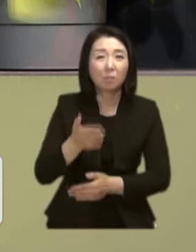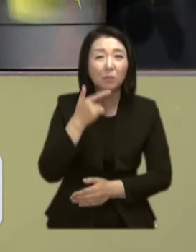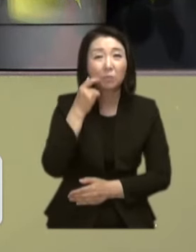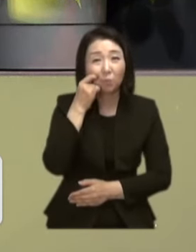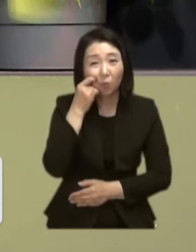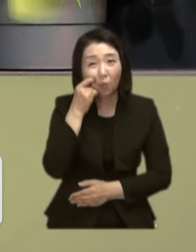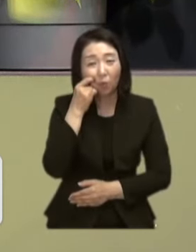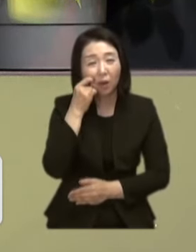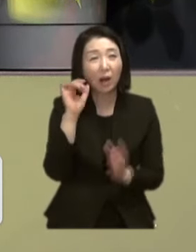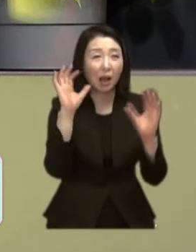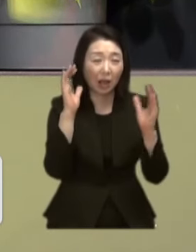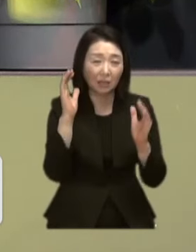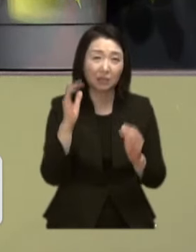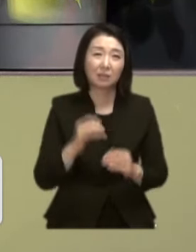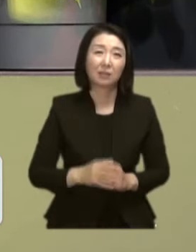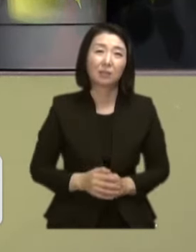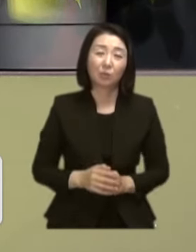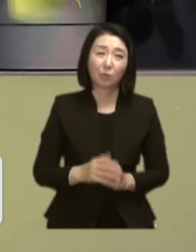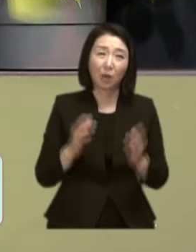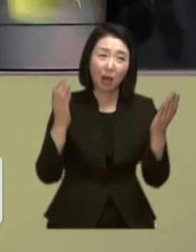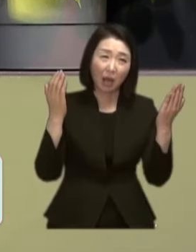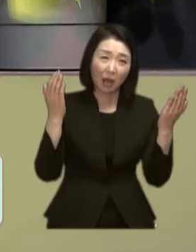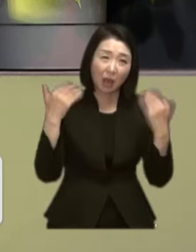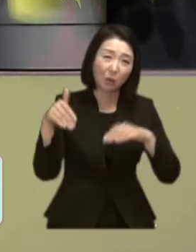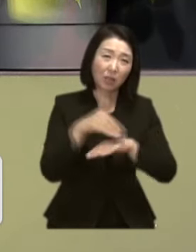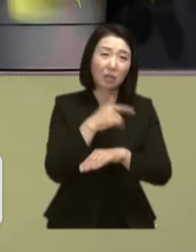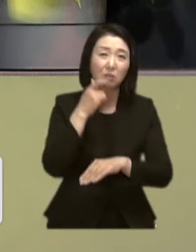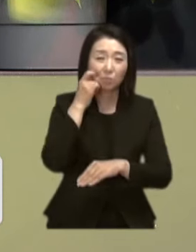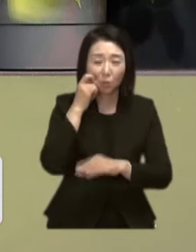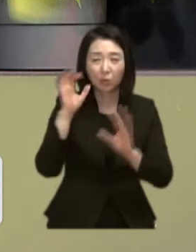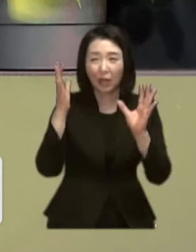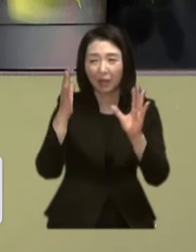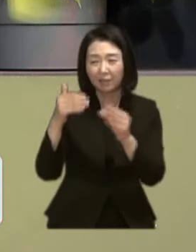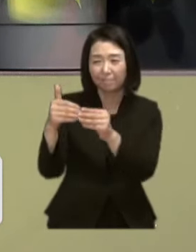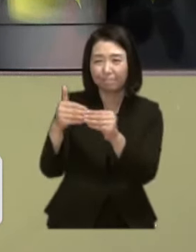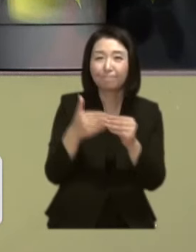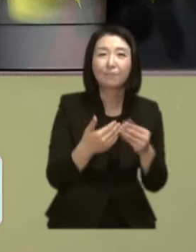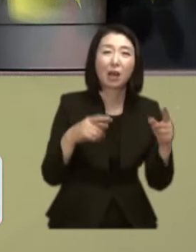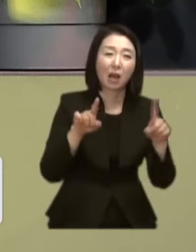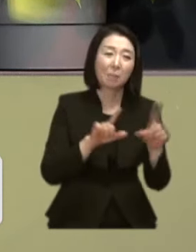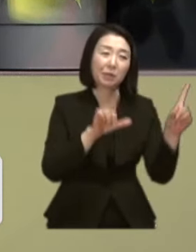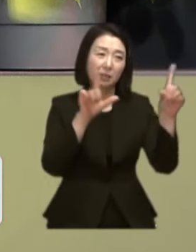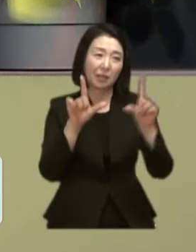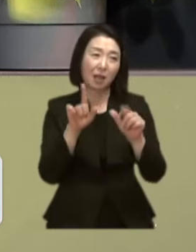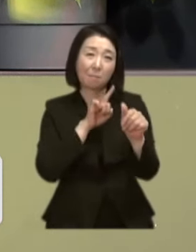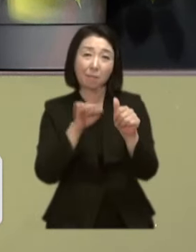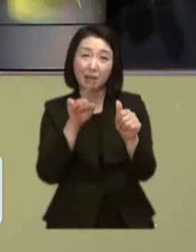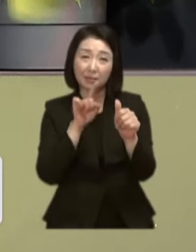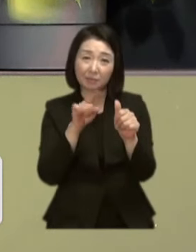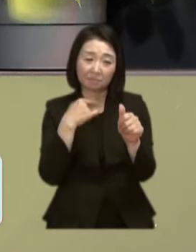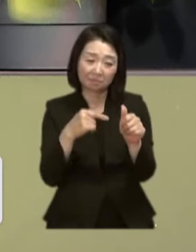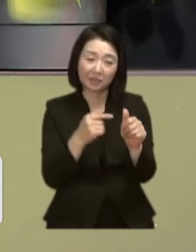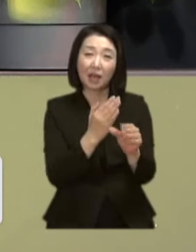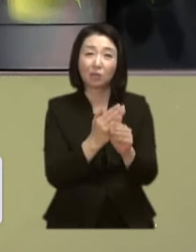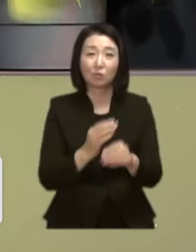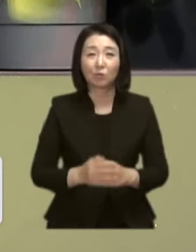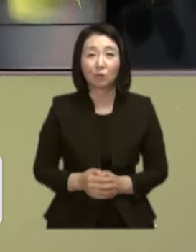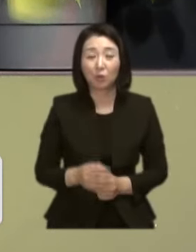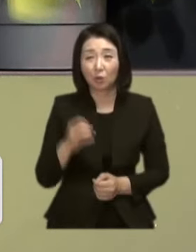아이들, 학교도 못 다니는 아이들 이런 아이들 데려다가 함께 생활을 하고 말씀을 가르치고 있어요. 어떤 아이는 고등학교 다녀야